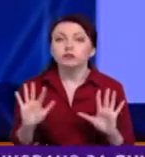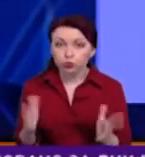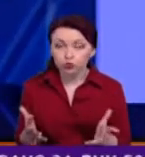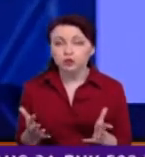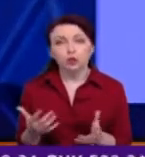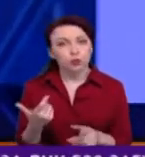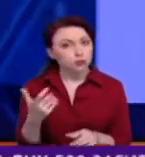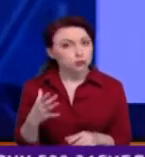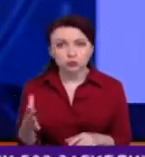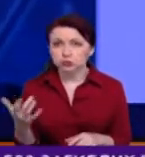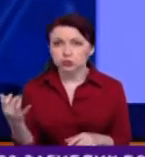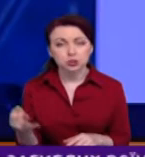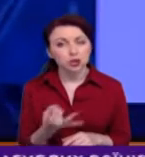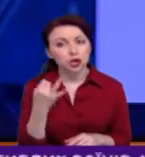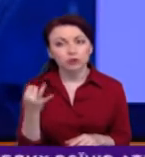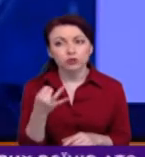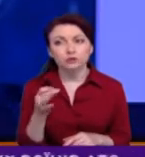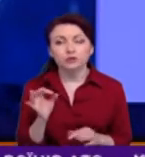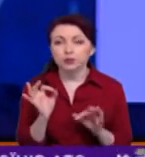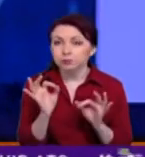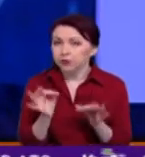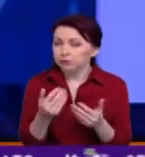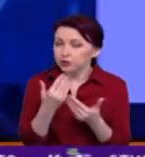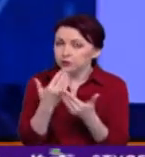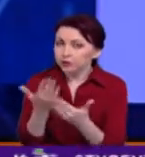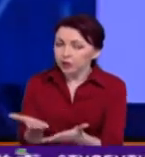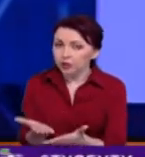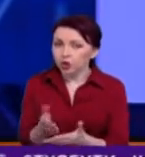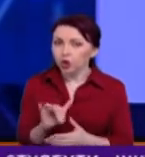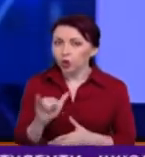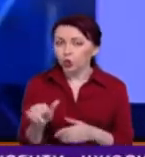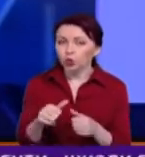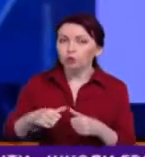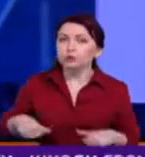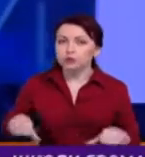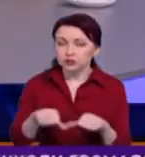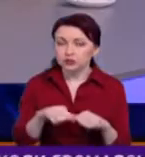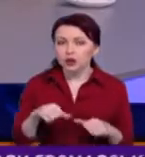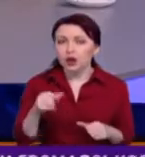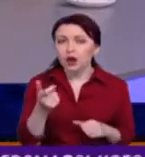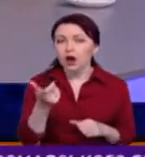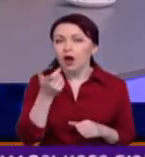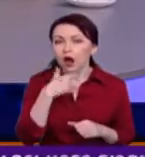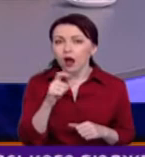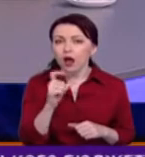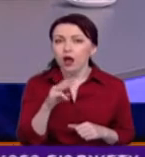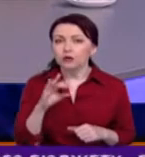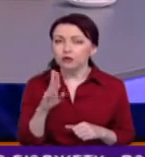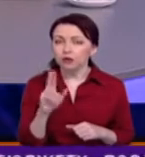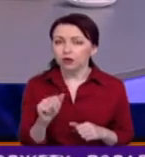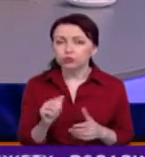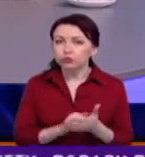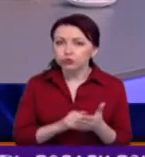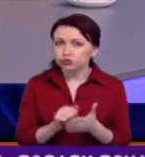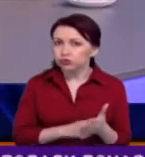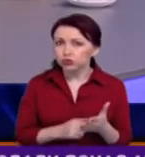дуже цікаво і правильно, по-перше, запитати у відповідної комісії з етики регламенту Конституційного суду, що стало